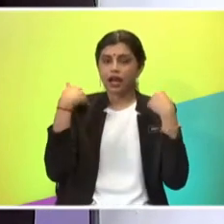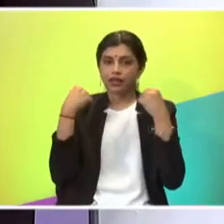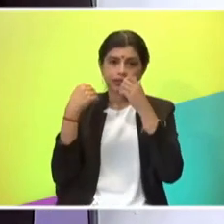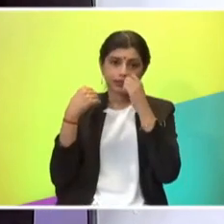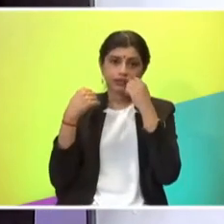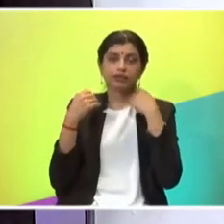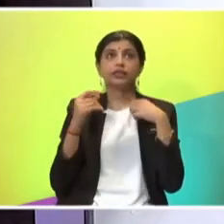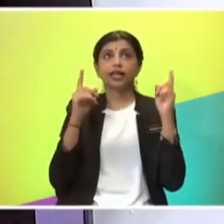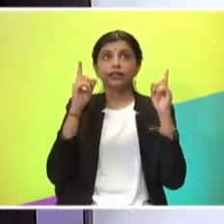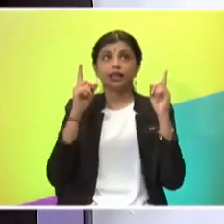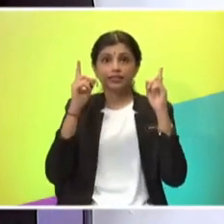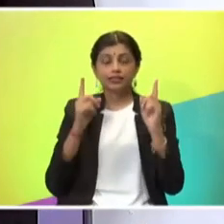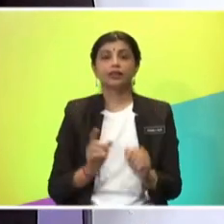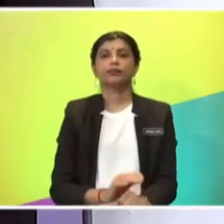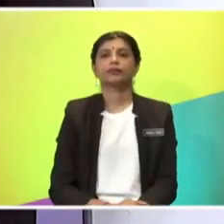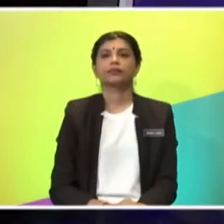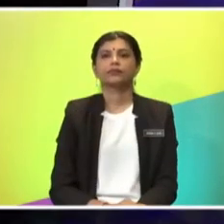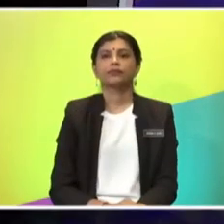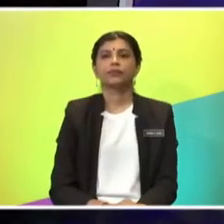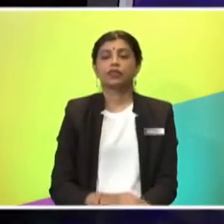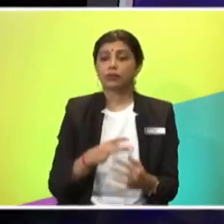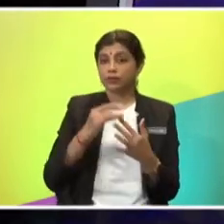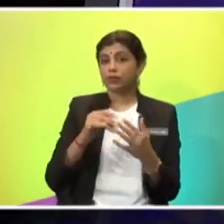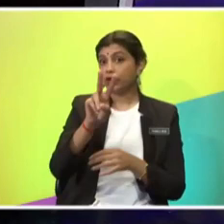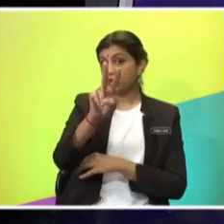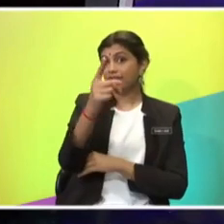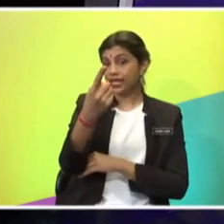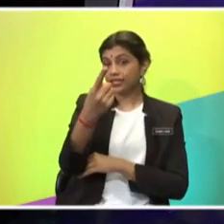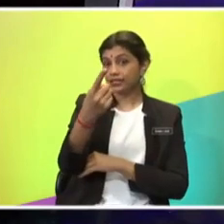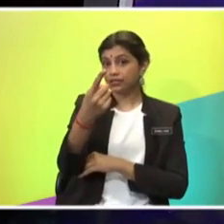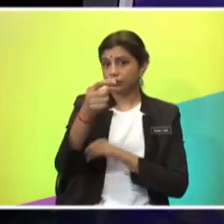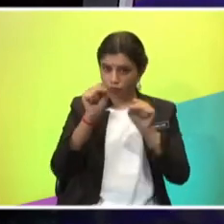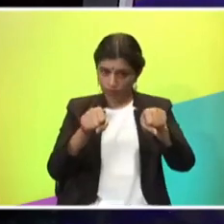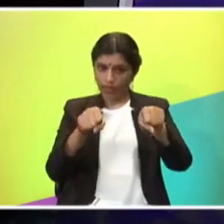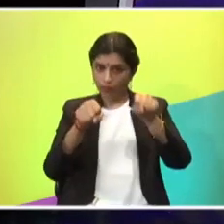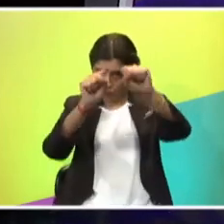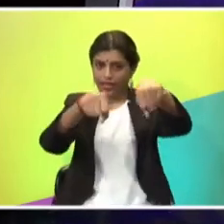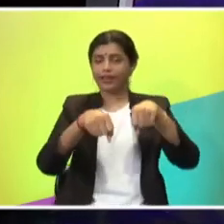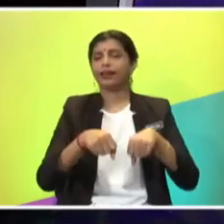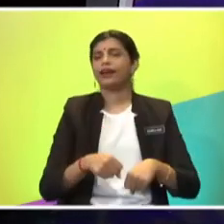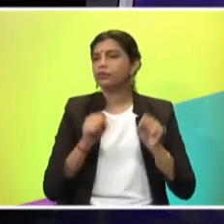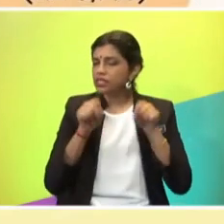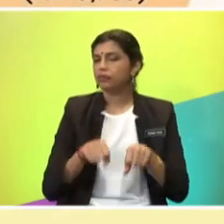senarai brosur karnival itu. Dua sahaja. Boleh semua?